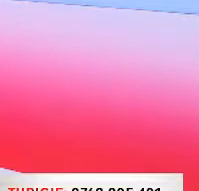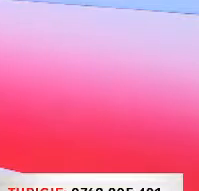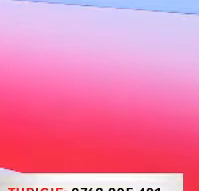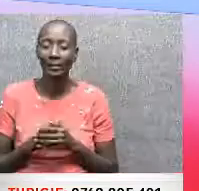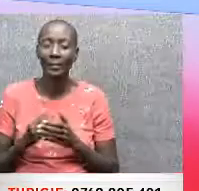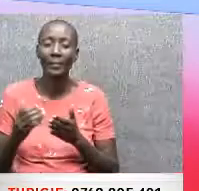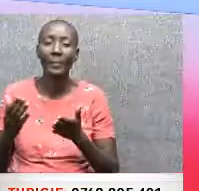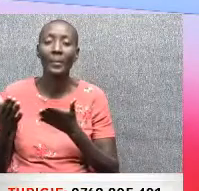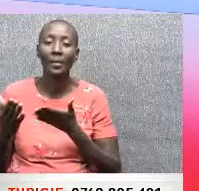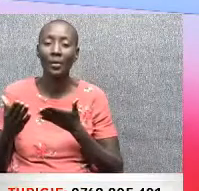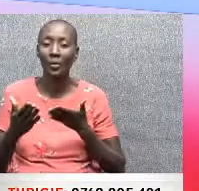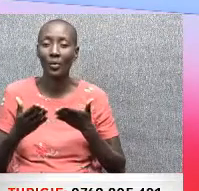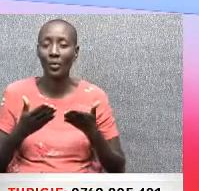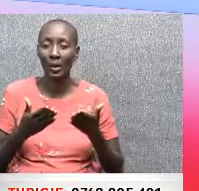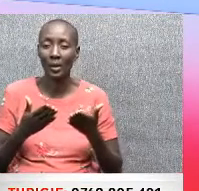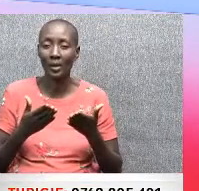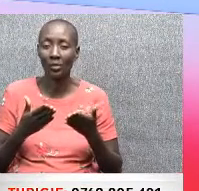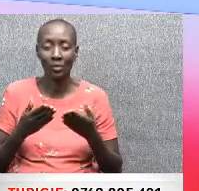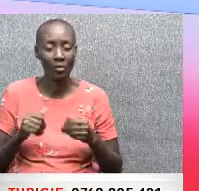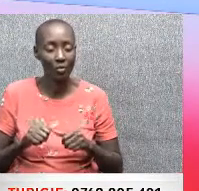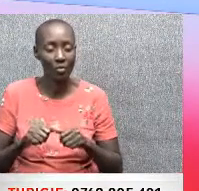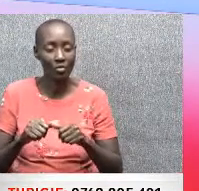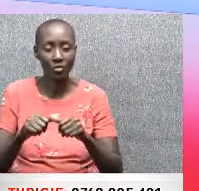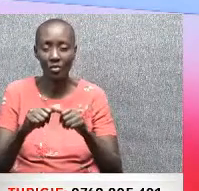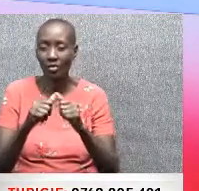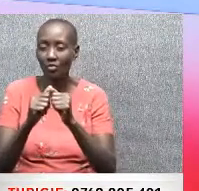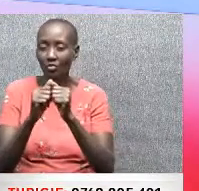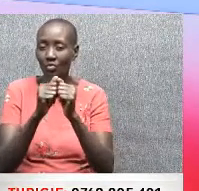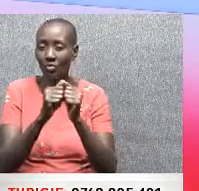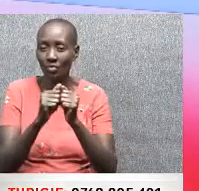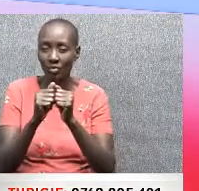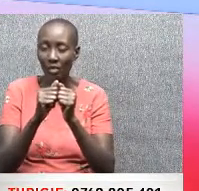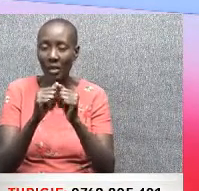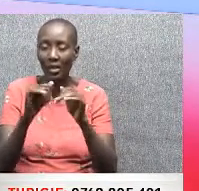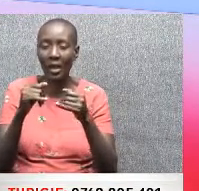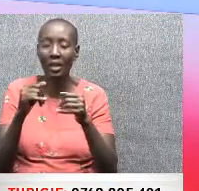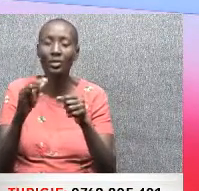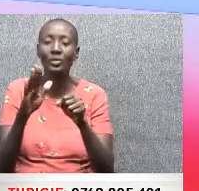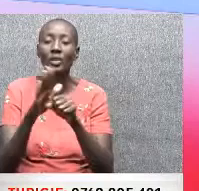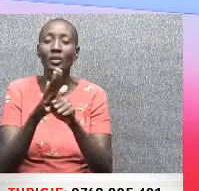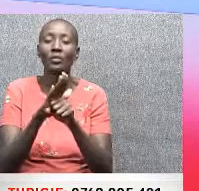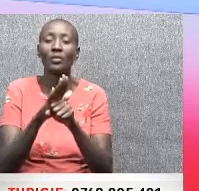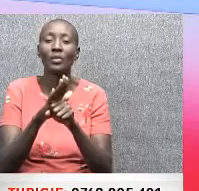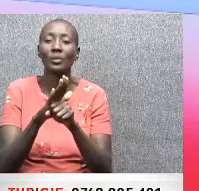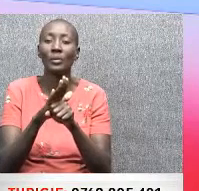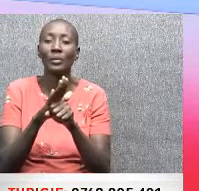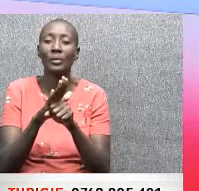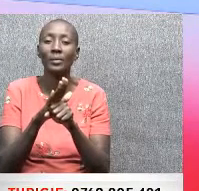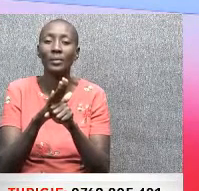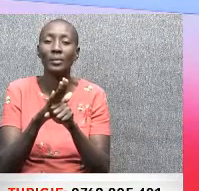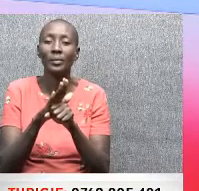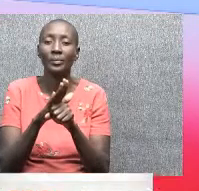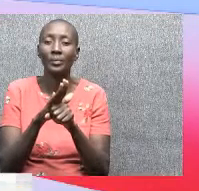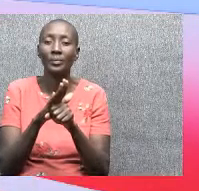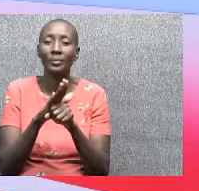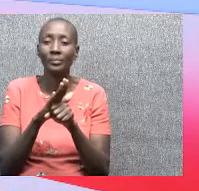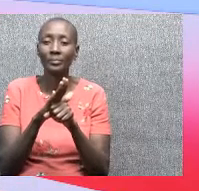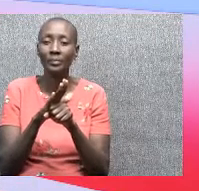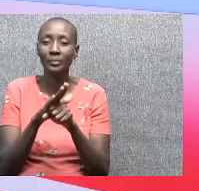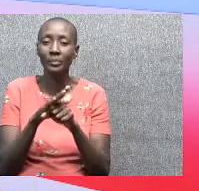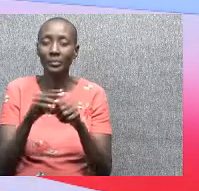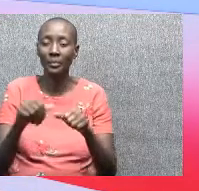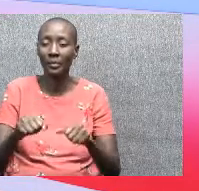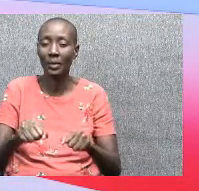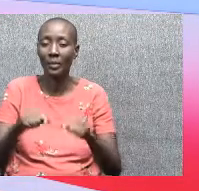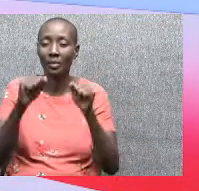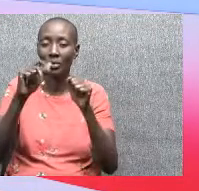Karibu sana mtazamaji, tuanze kuendelea kukupasha taarifa zetu kwa utendeti na vile vile kwa ukamilifu. Mkurugenzi wa kampuni